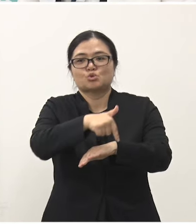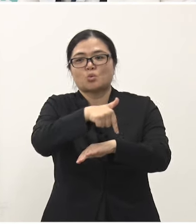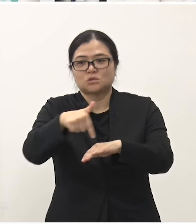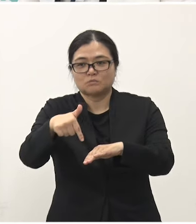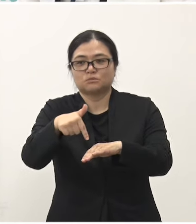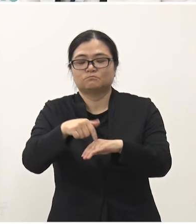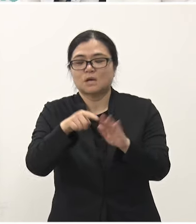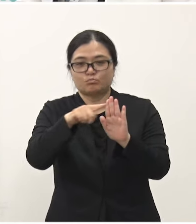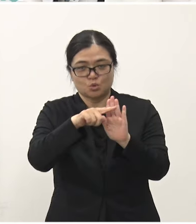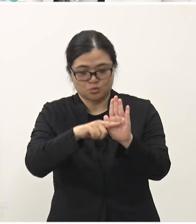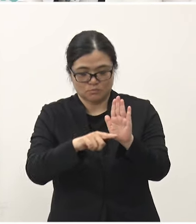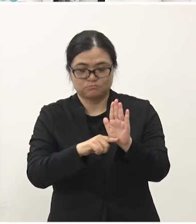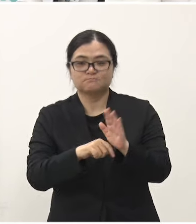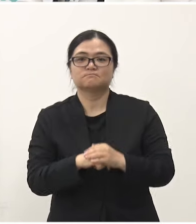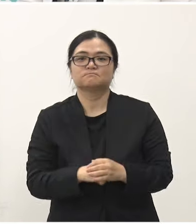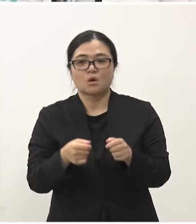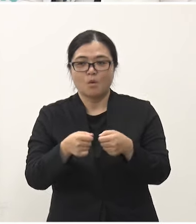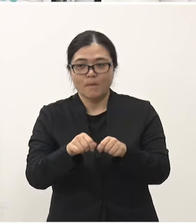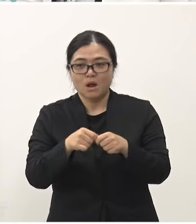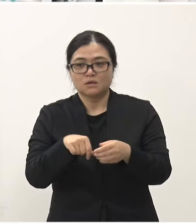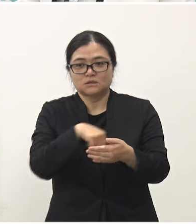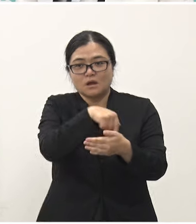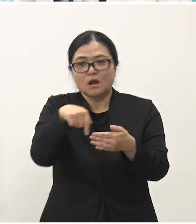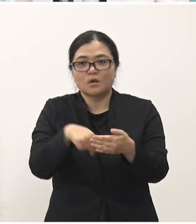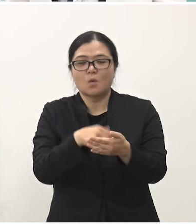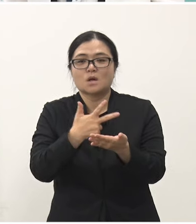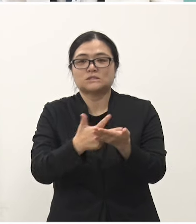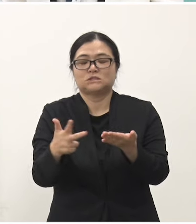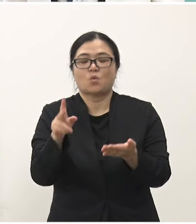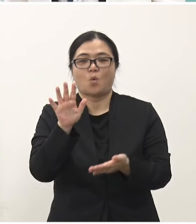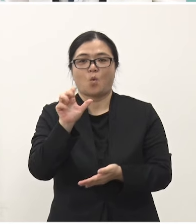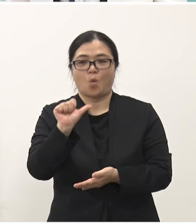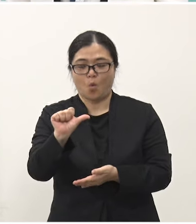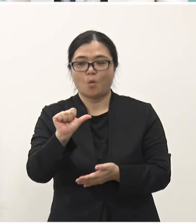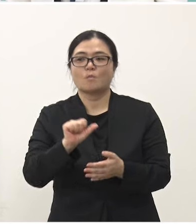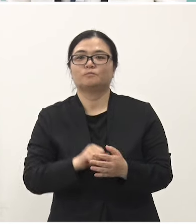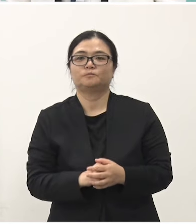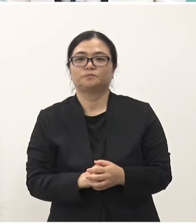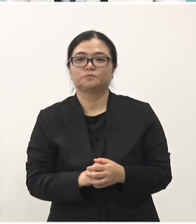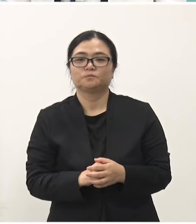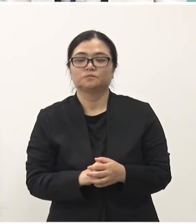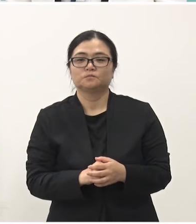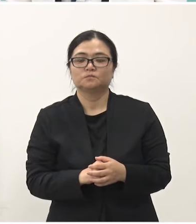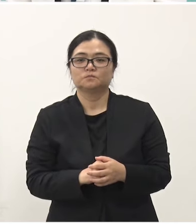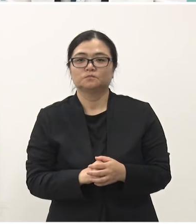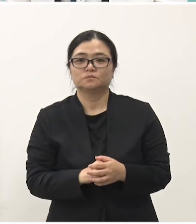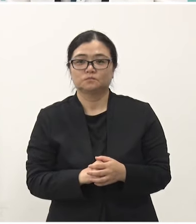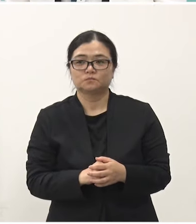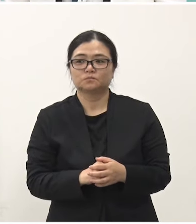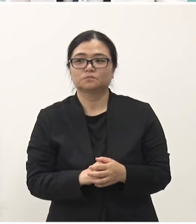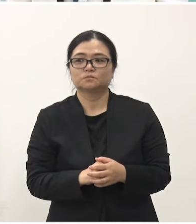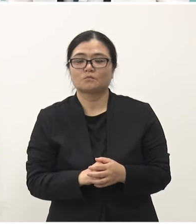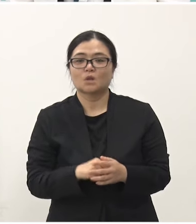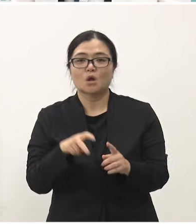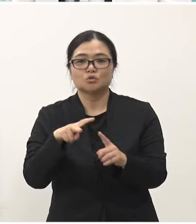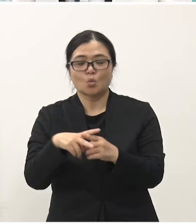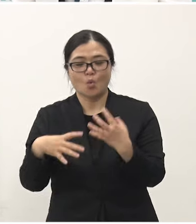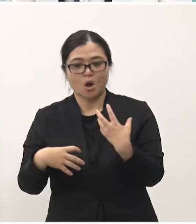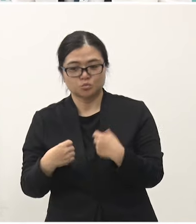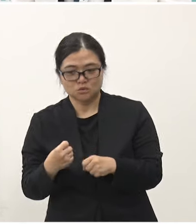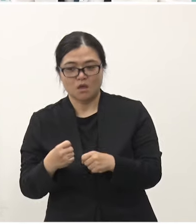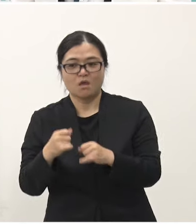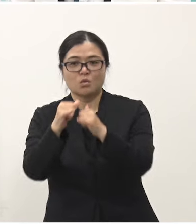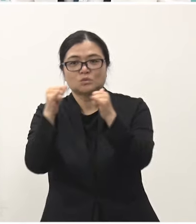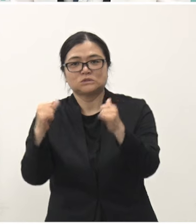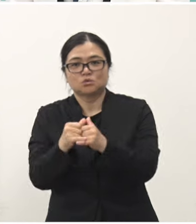ですえ詳細は資料5をご覧くださいクは小学生人口の増加や学童